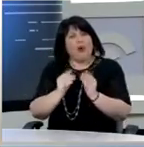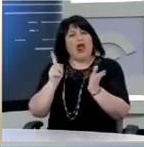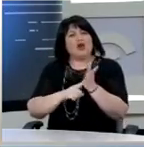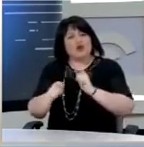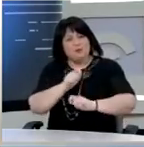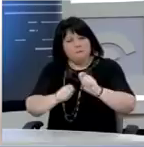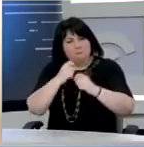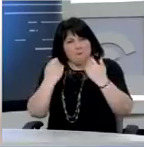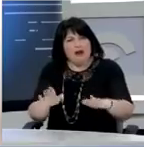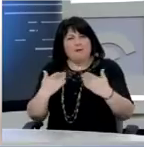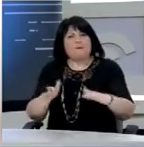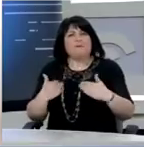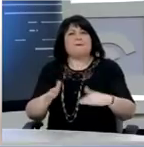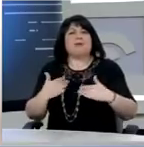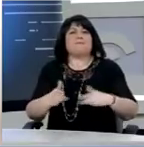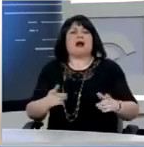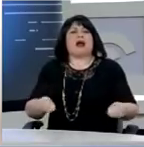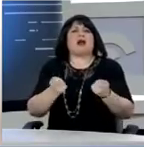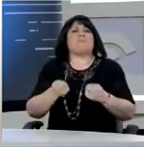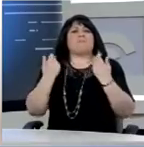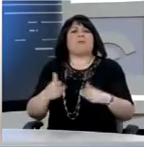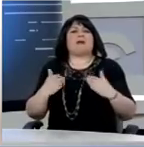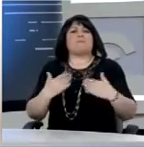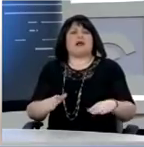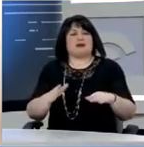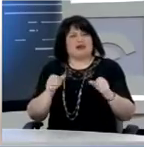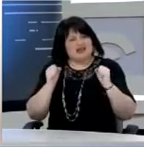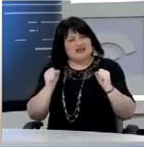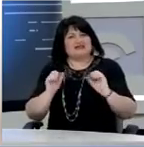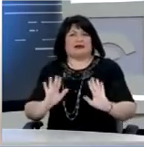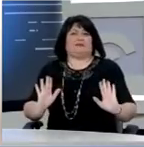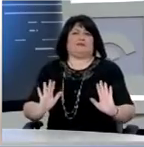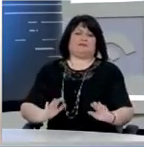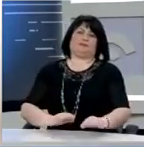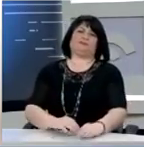θεσμοθετήθηκαν και υλοποιήθηκαν και ισχύουν.